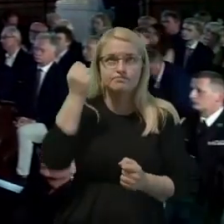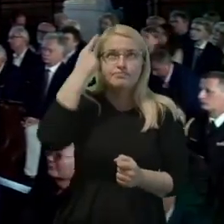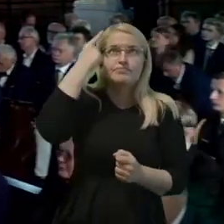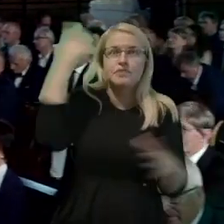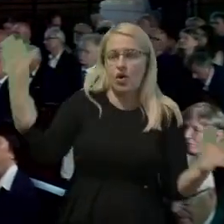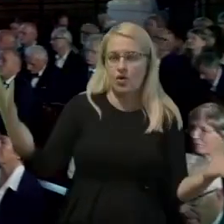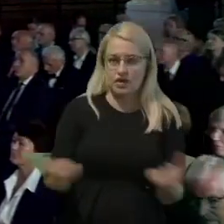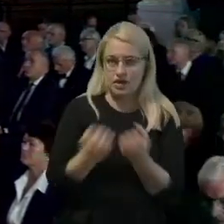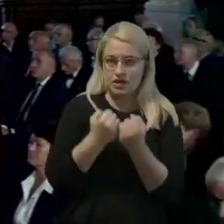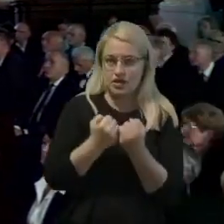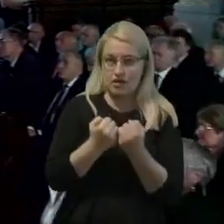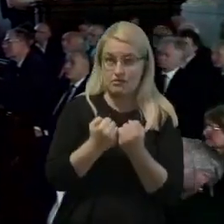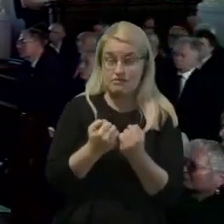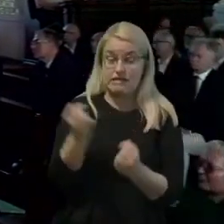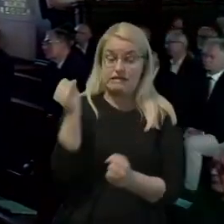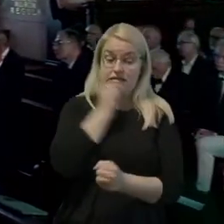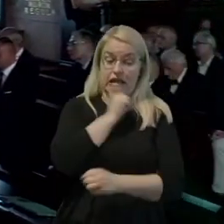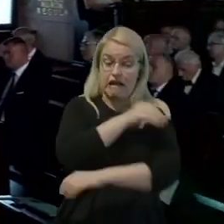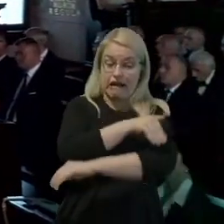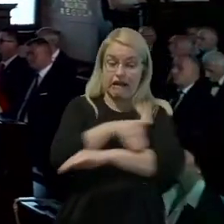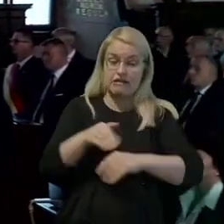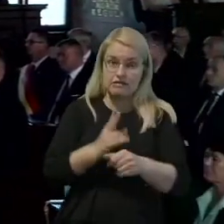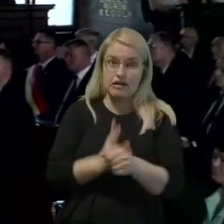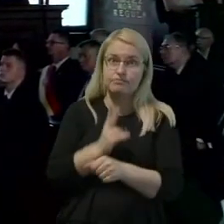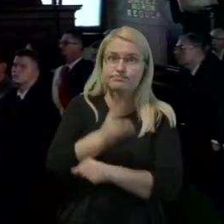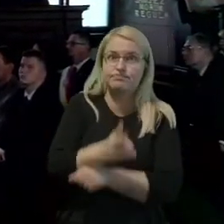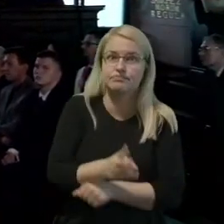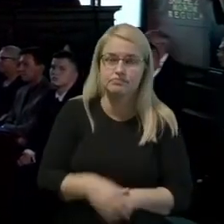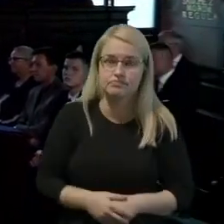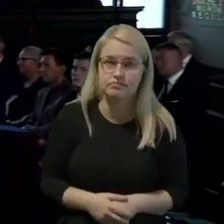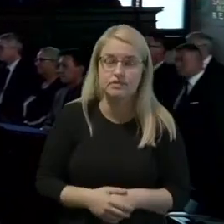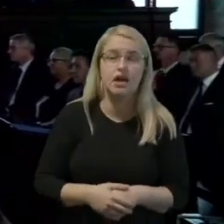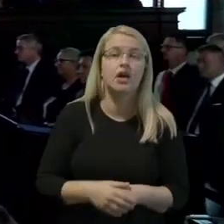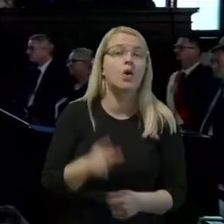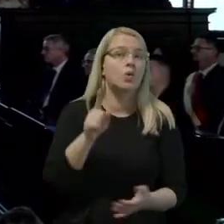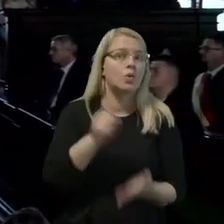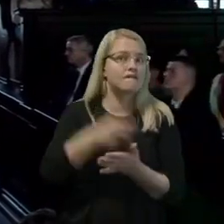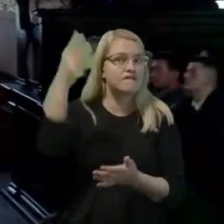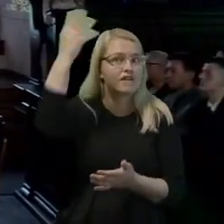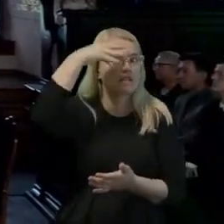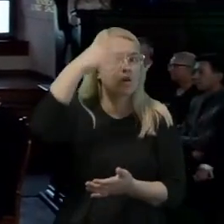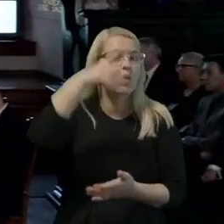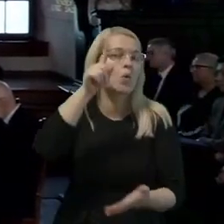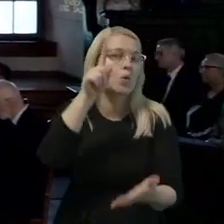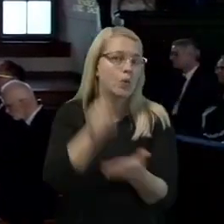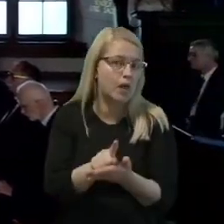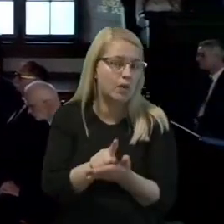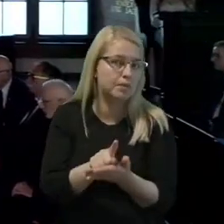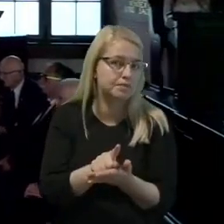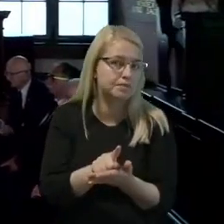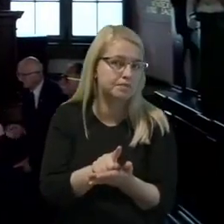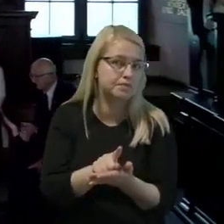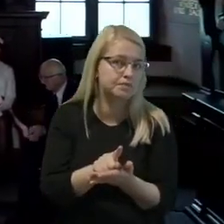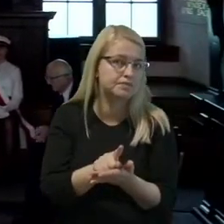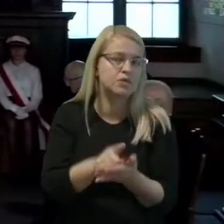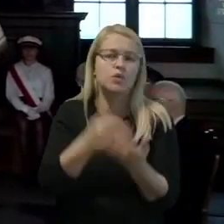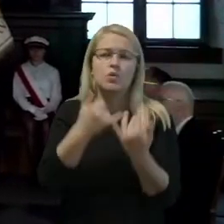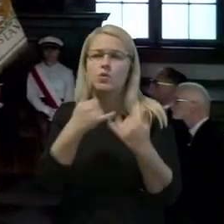przekraczać dotychczasowe granice. Osiągnięcia fizyków przyniosły ludzkości